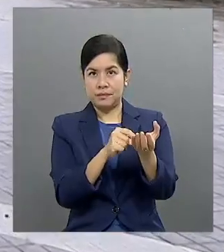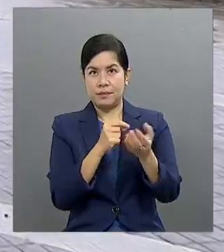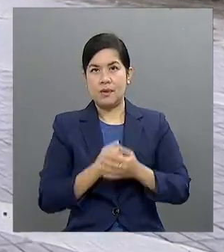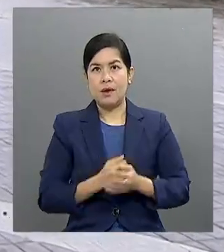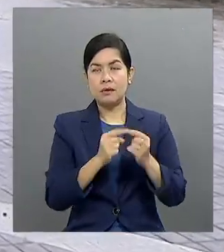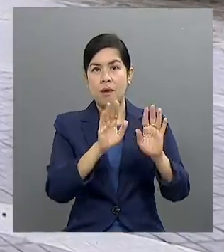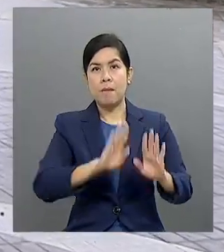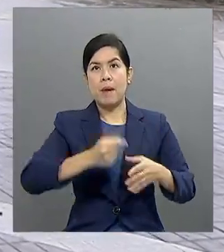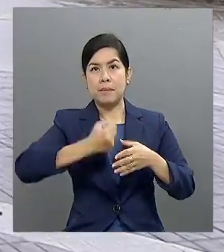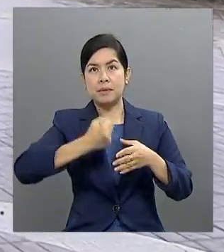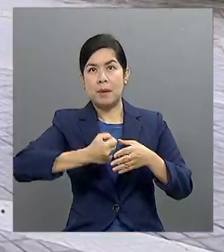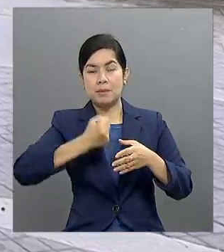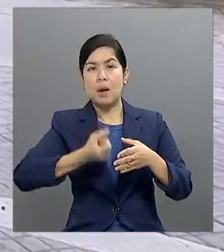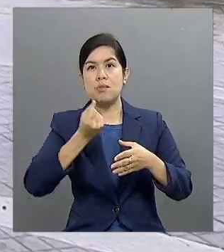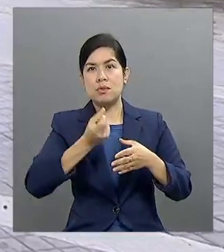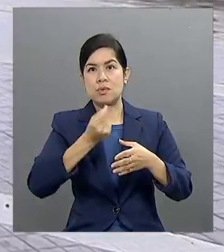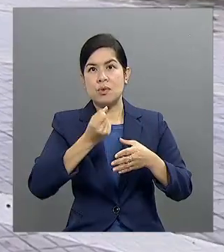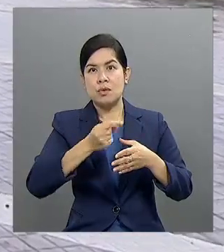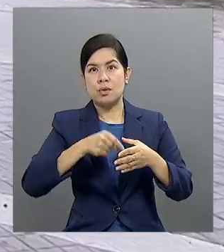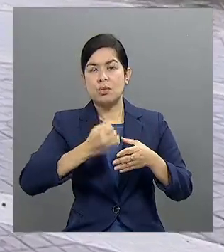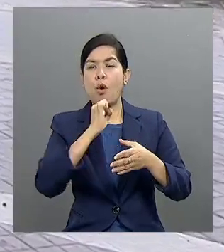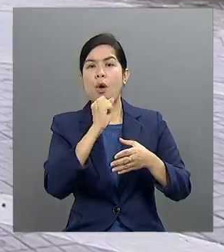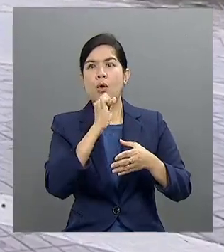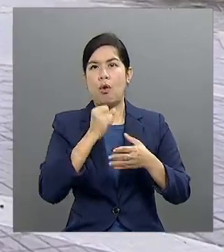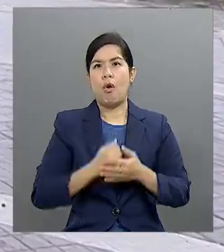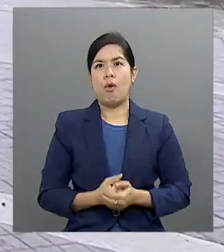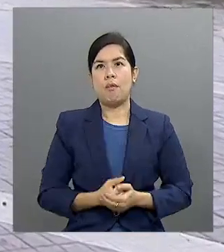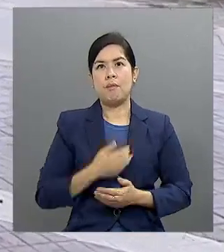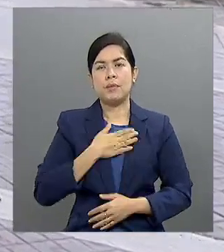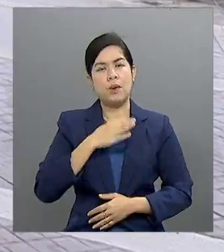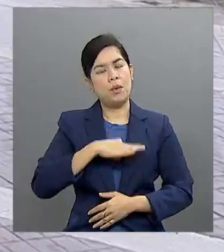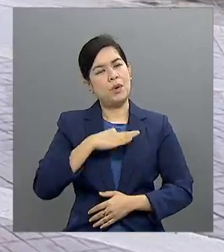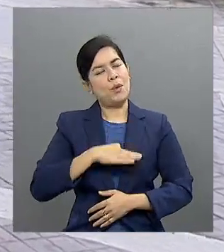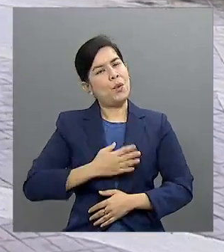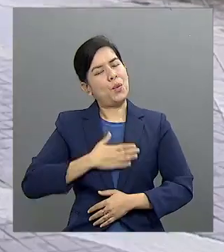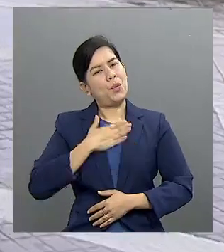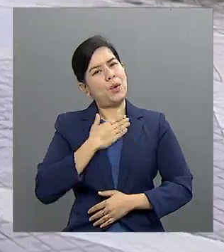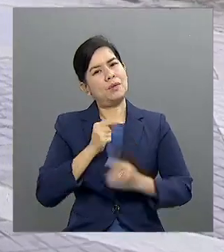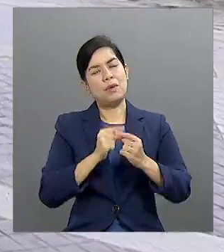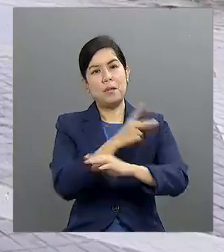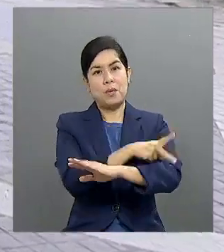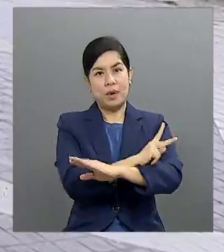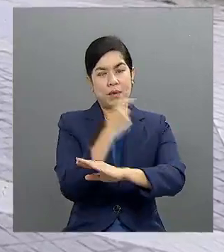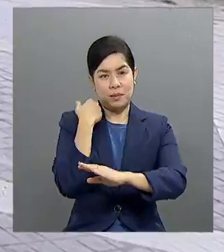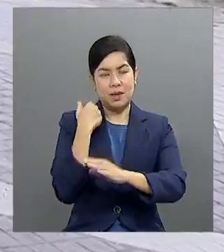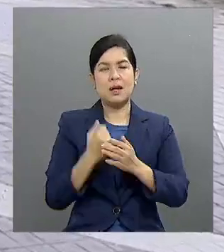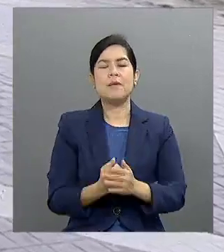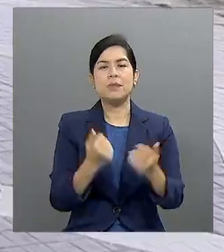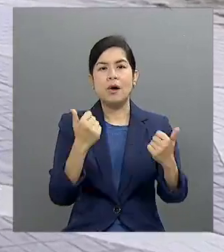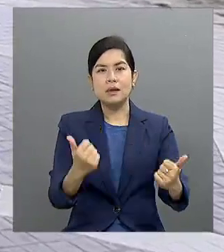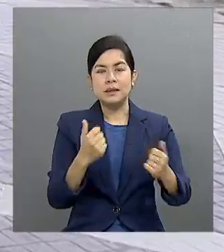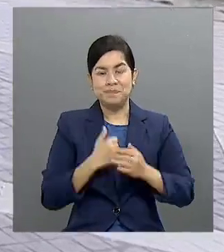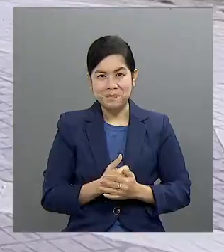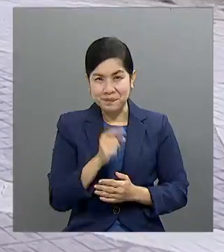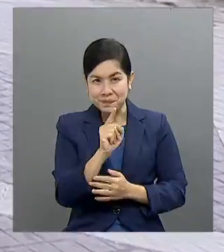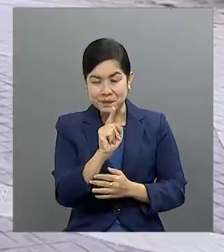ี ่เห็นไหมเราแบบประทับใจมากนะคุณผู้ชมมาที่จังหวัดภูเก็ตนะฮะ3อแล้วตอนนี้อที่4กำลังจะเพิ่มขึ้นมาด้วย อาร